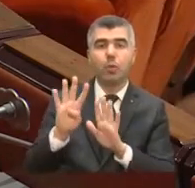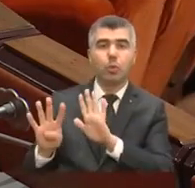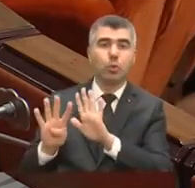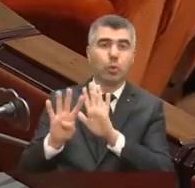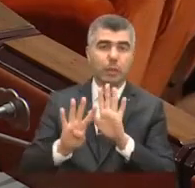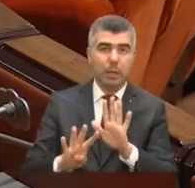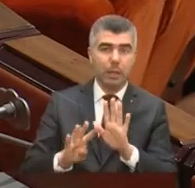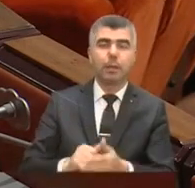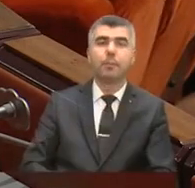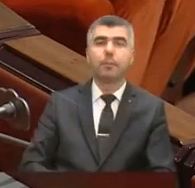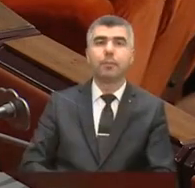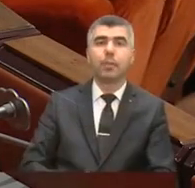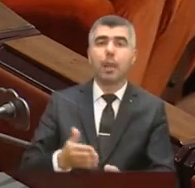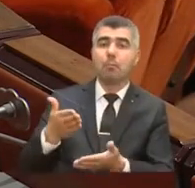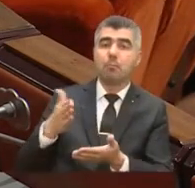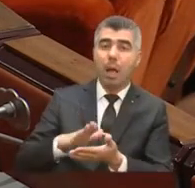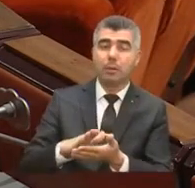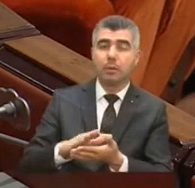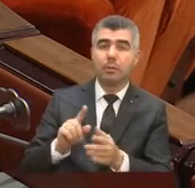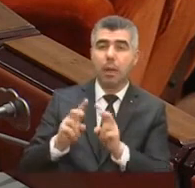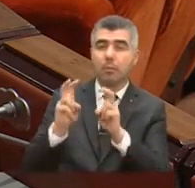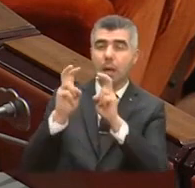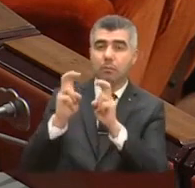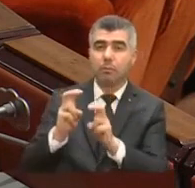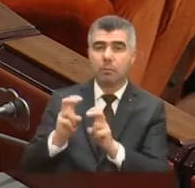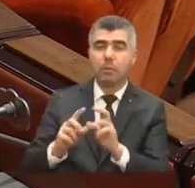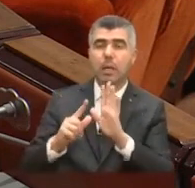3499 وفاه، اي بنسبه انخفاض قدرها